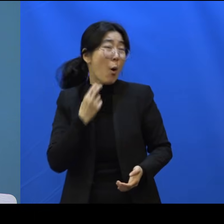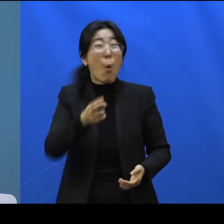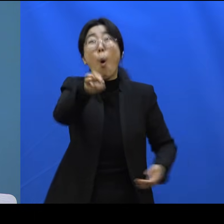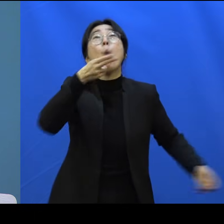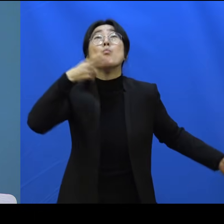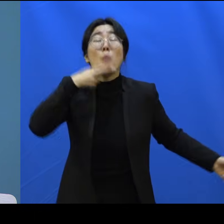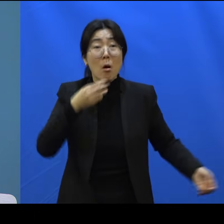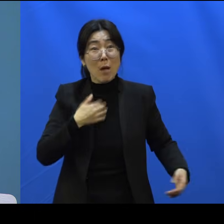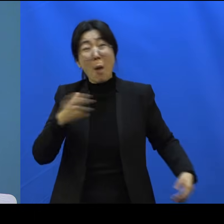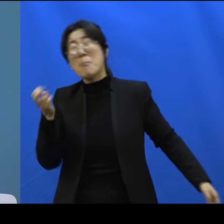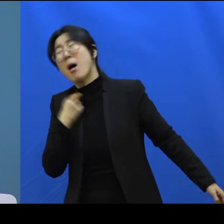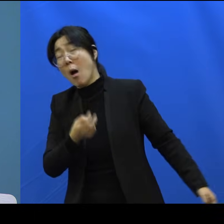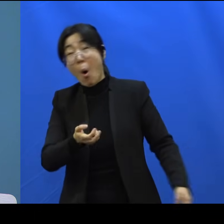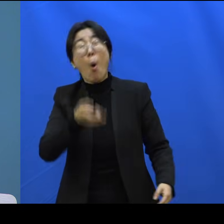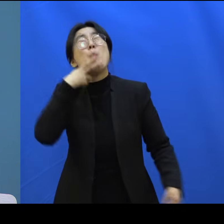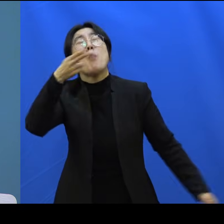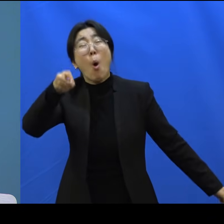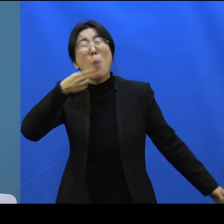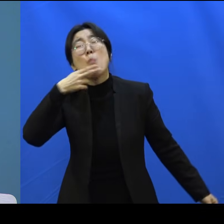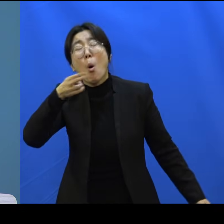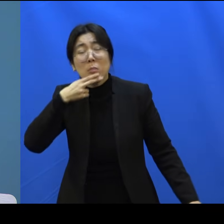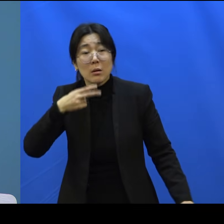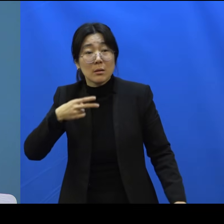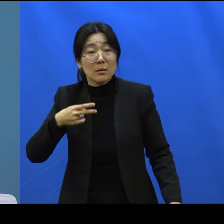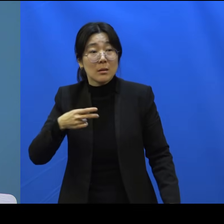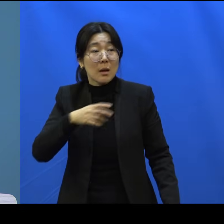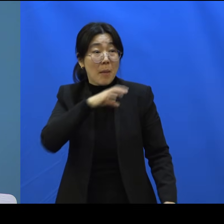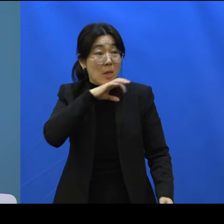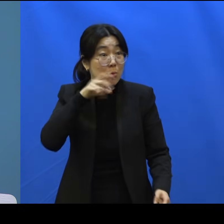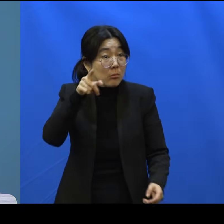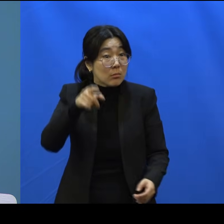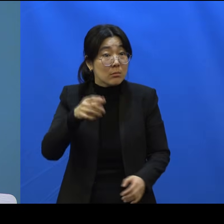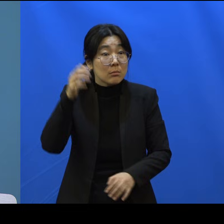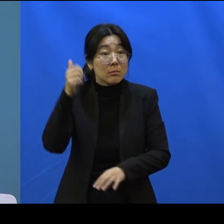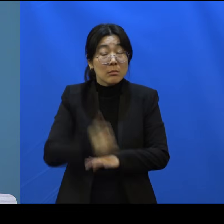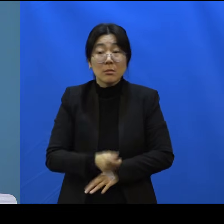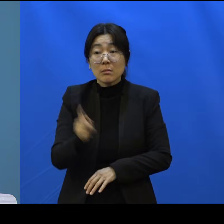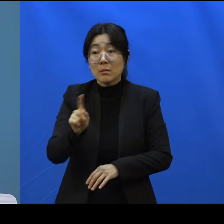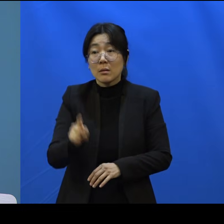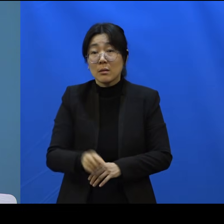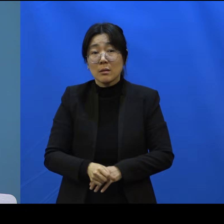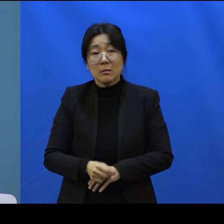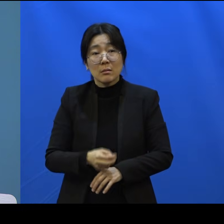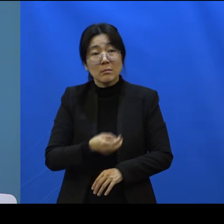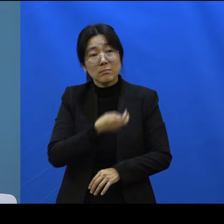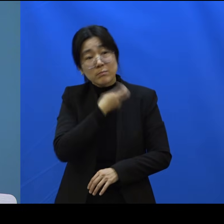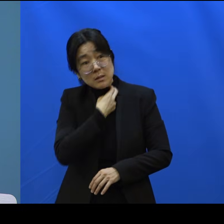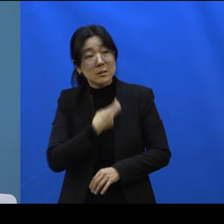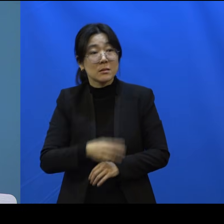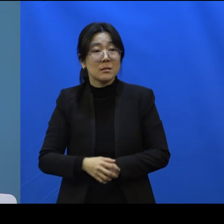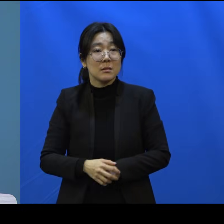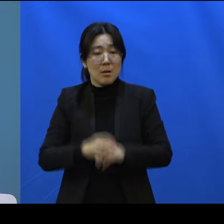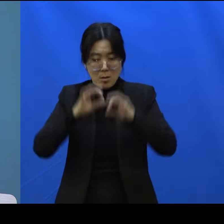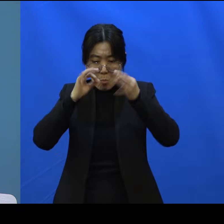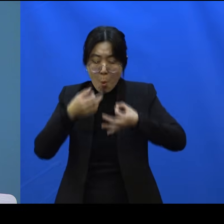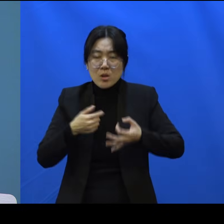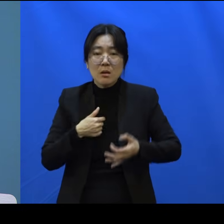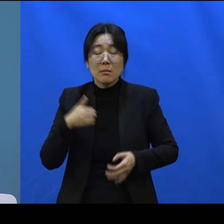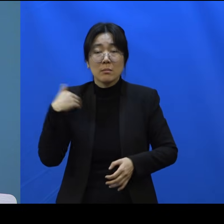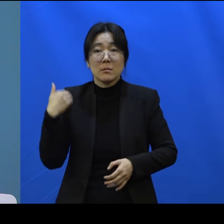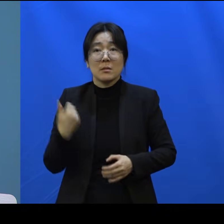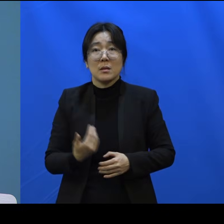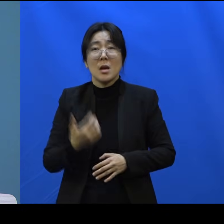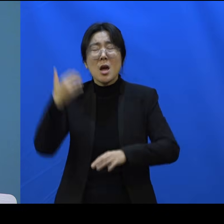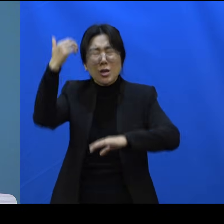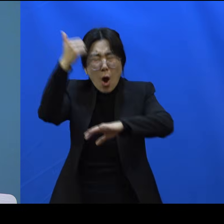자기가 누구인지를 모르는 거예요. 나중에 이제 요한복음 21장에 자기가 누구인지를 비로소 이제 알죠. 겸손하게 예수님에게 이제 답을